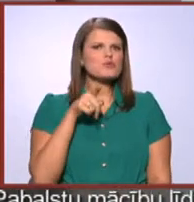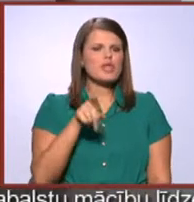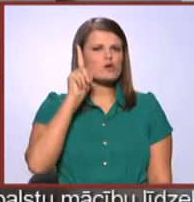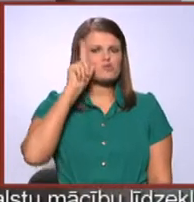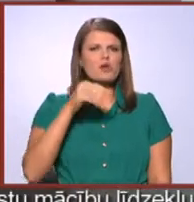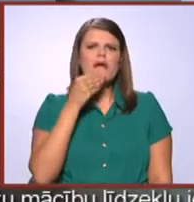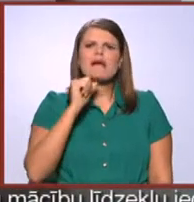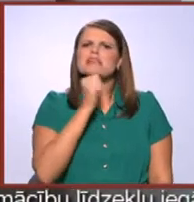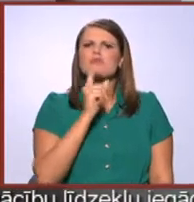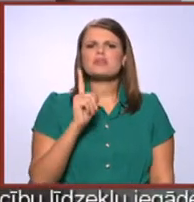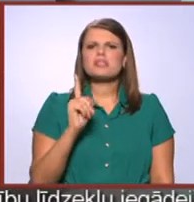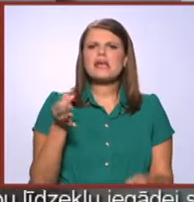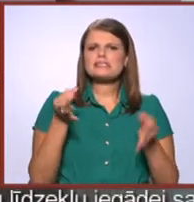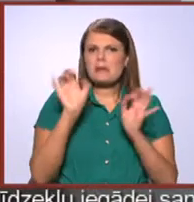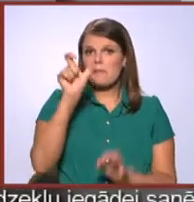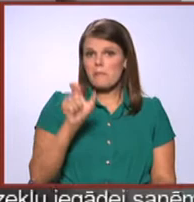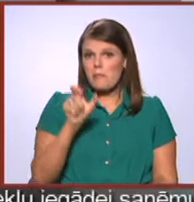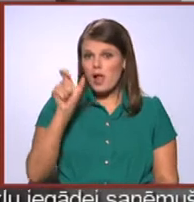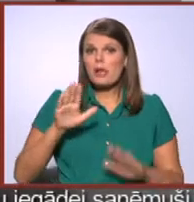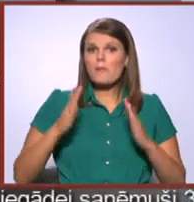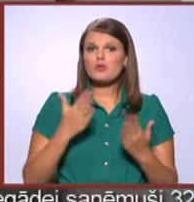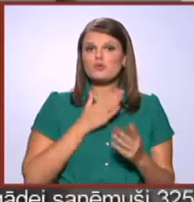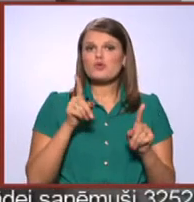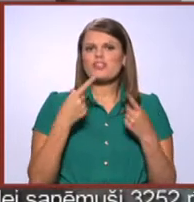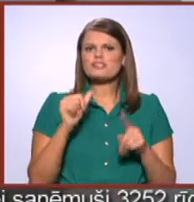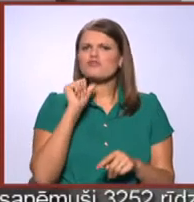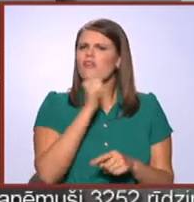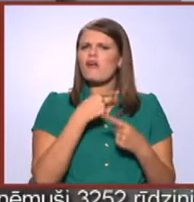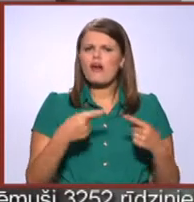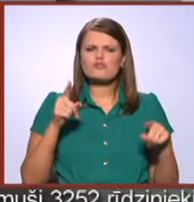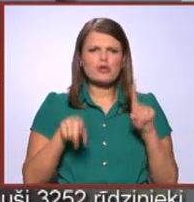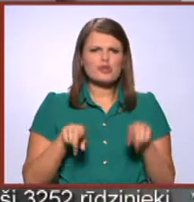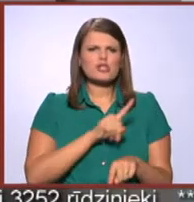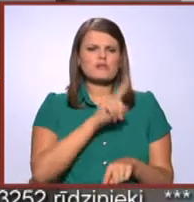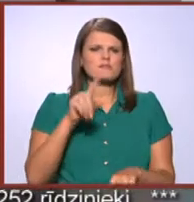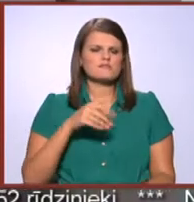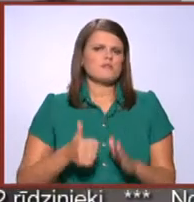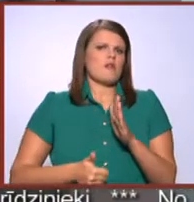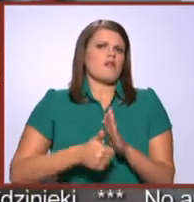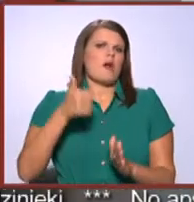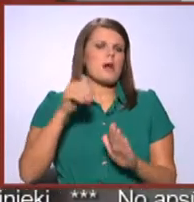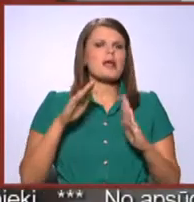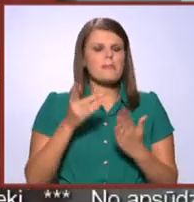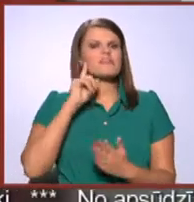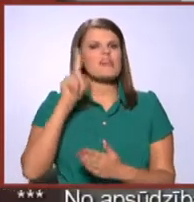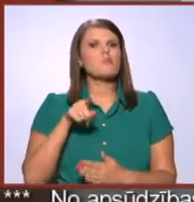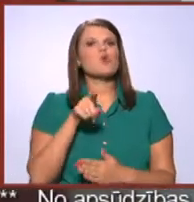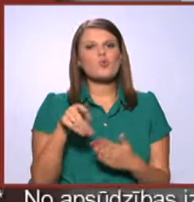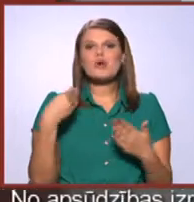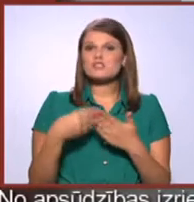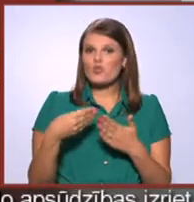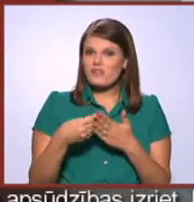proti izbaudīt tikai gardēža. Taču mūsu nacionālajie gardumi dažkārt ir daudz pārāk, tikai jāprot tos novērtēt.